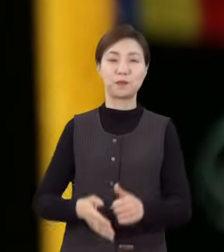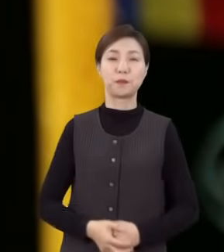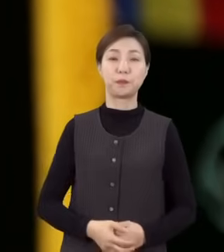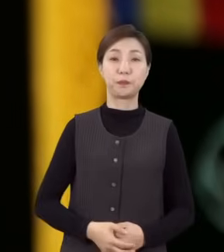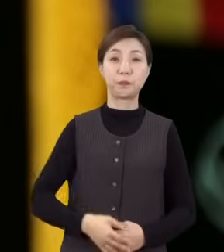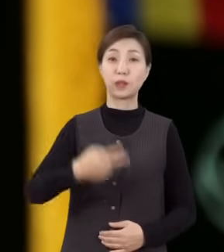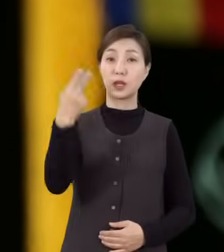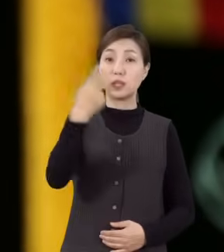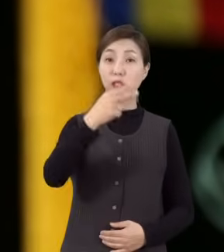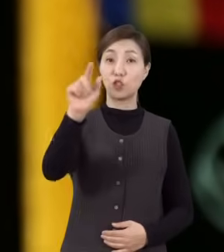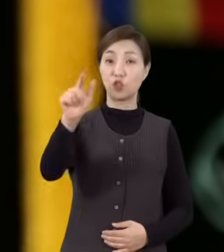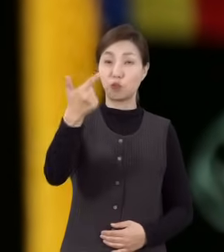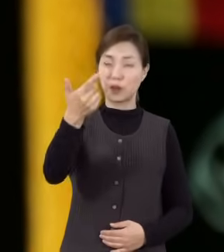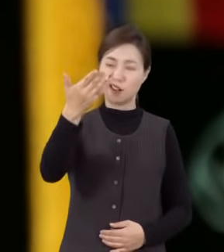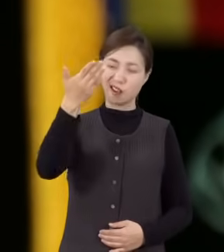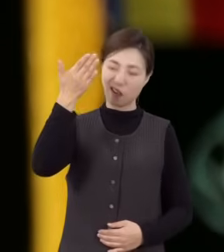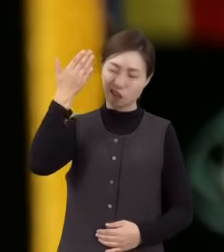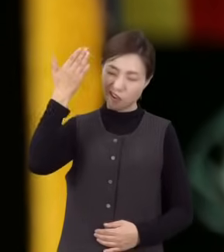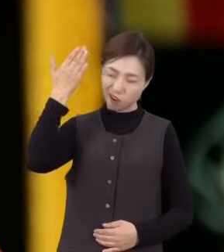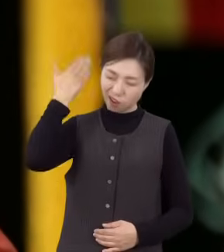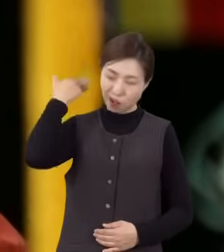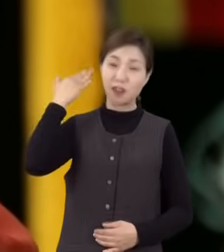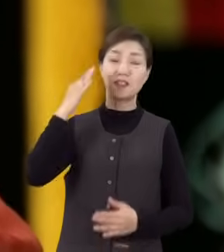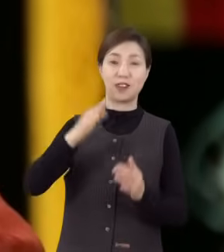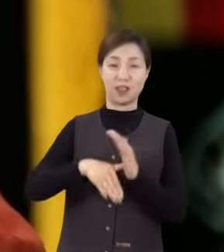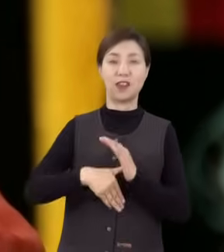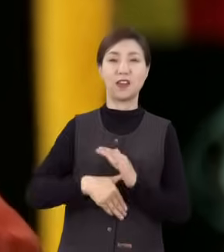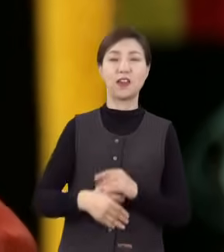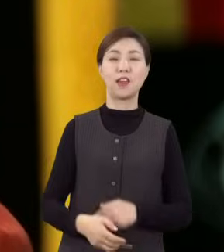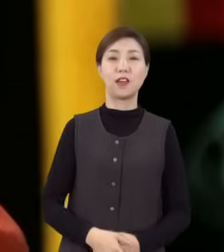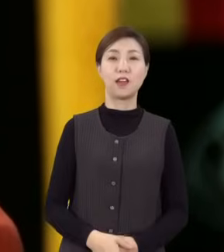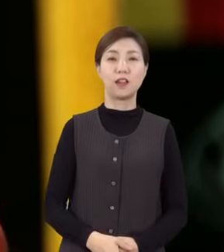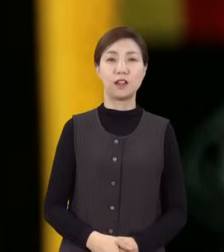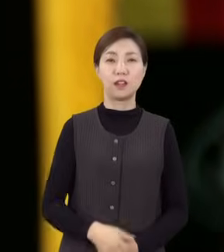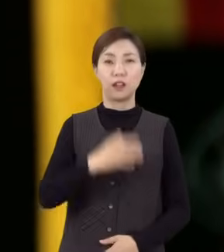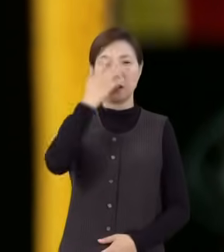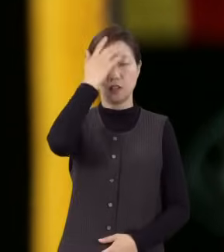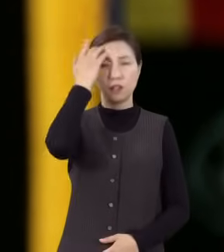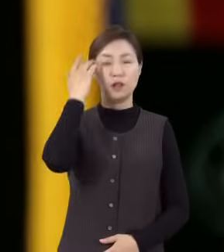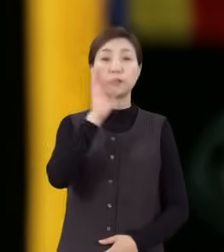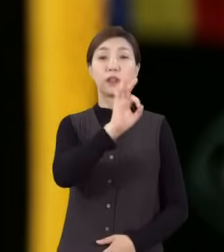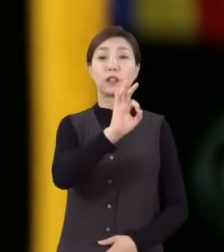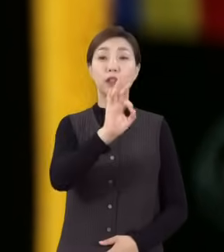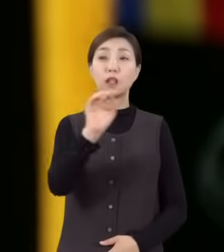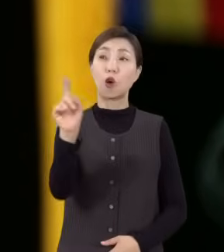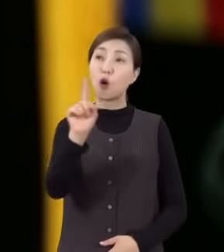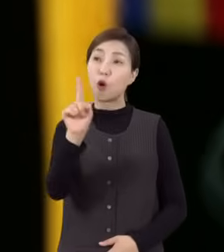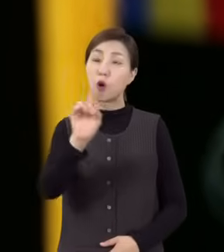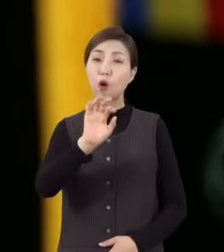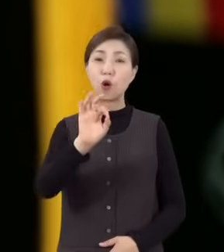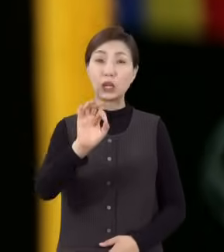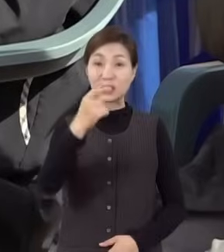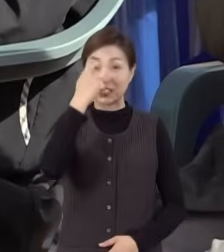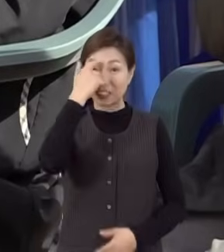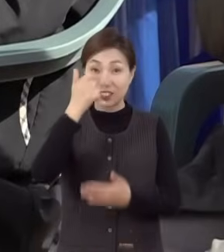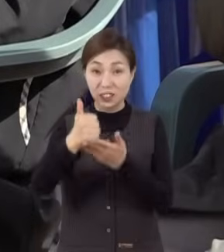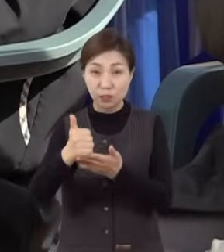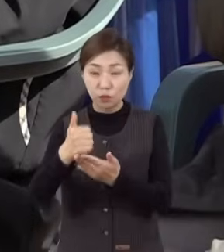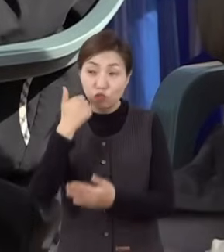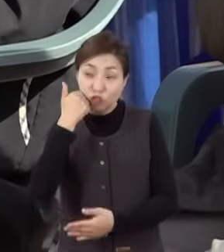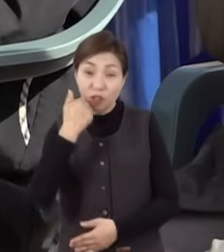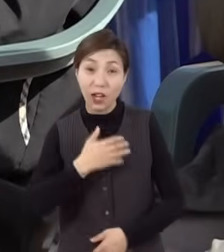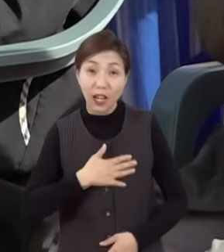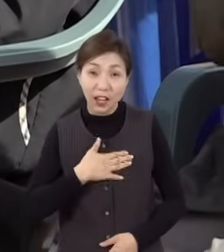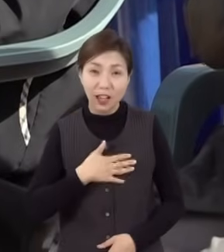2600년 전 석가모니 부처님께서 어느 날 아난 스님과 함께, 어느